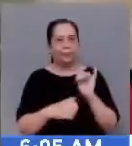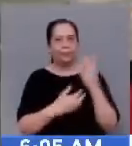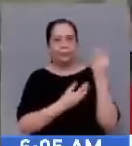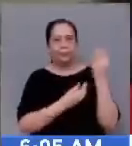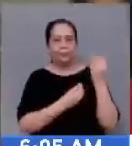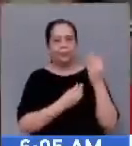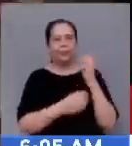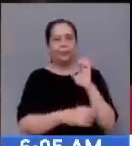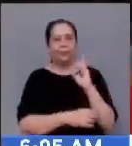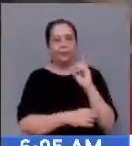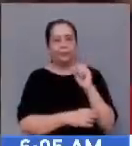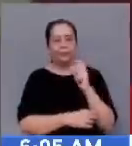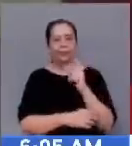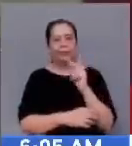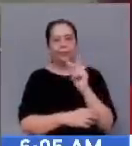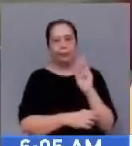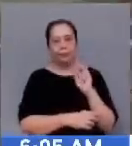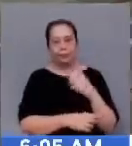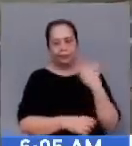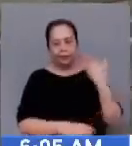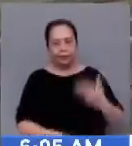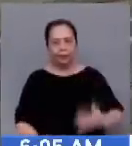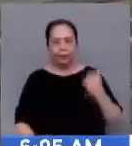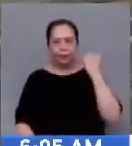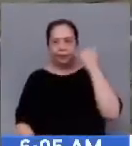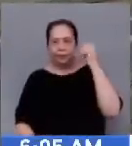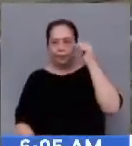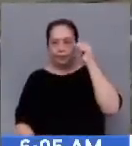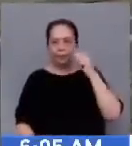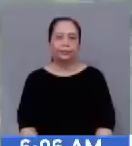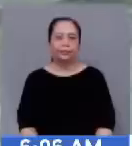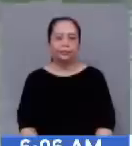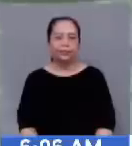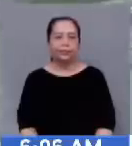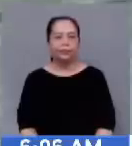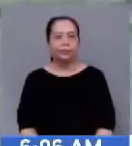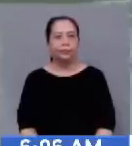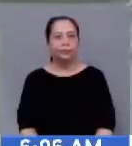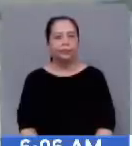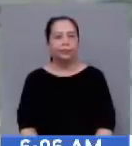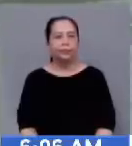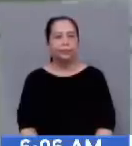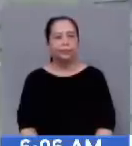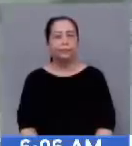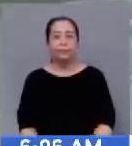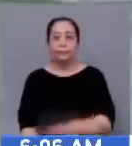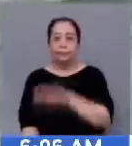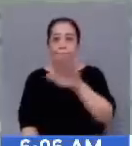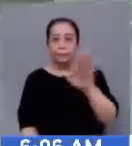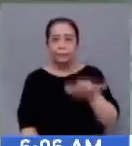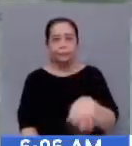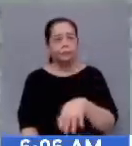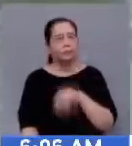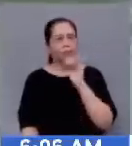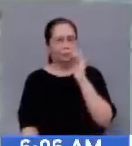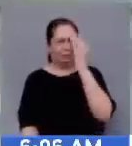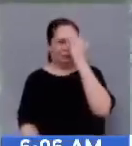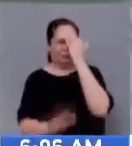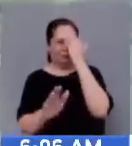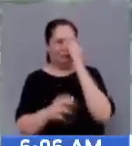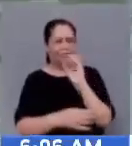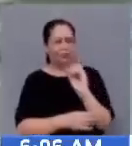Flyover Southbound. Ako po si James Agustin, buong puso, para sa Pilipino. Mga kapuso, hindi na po bago sa mga taga-Ubando,